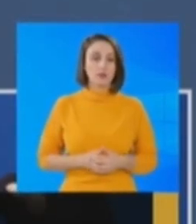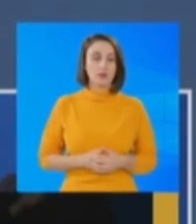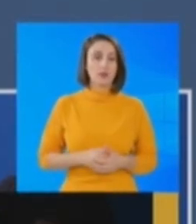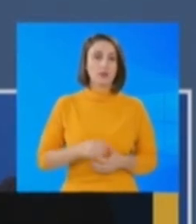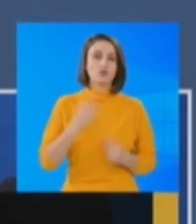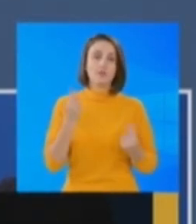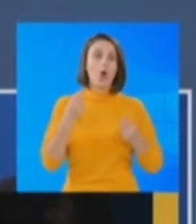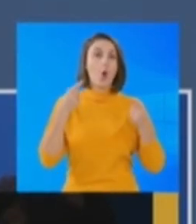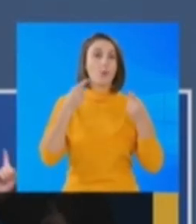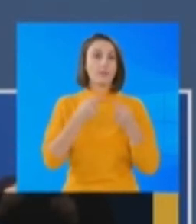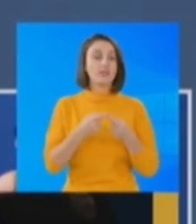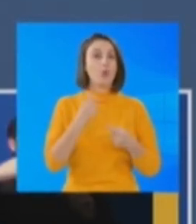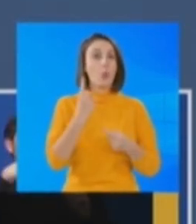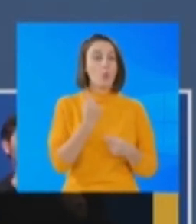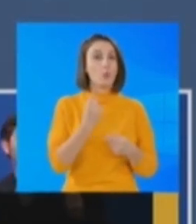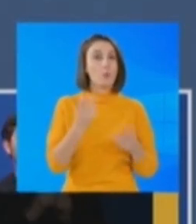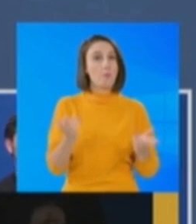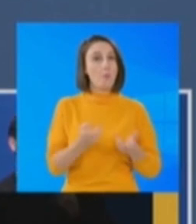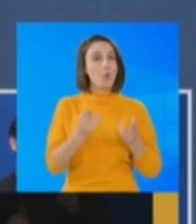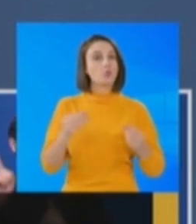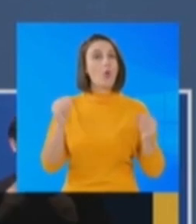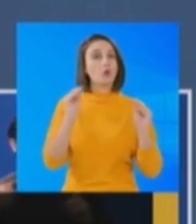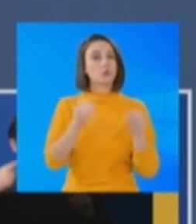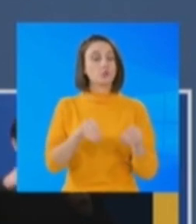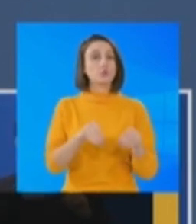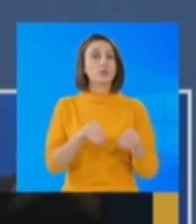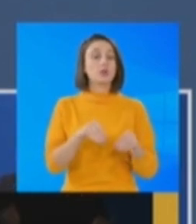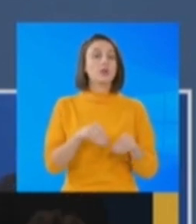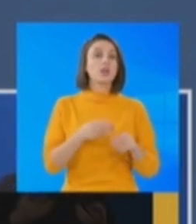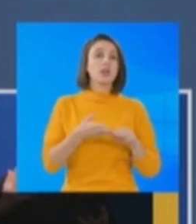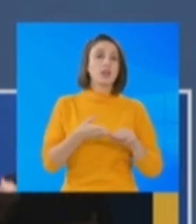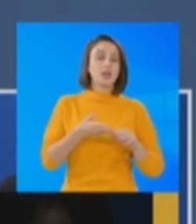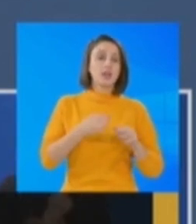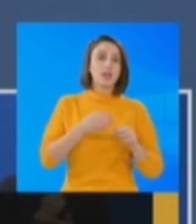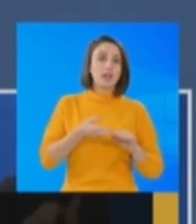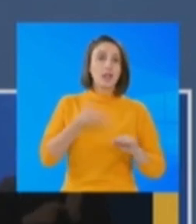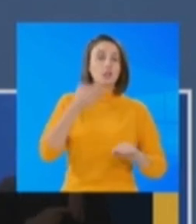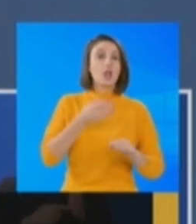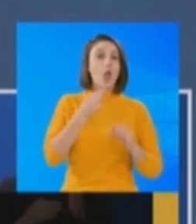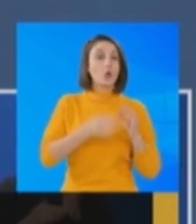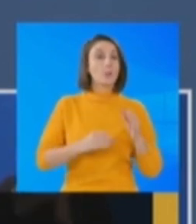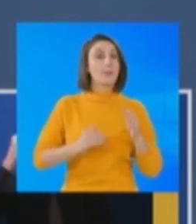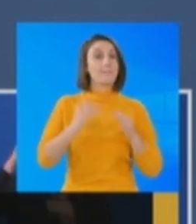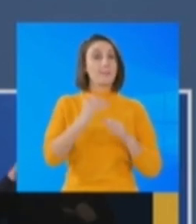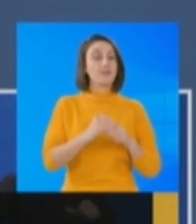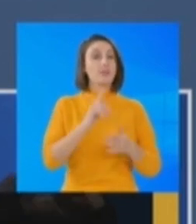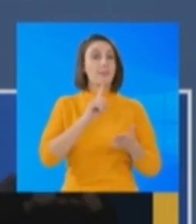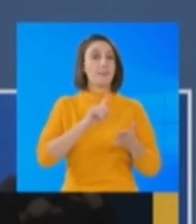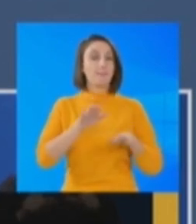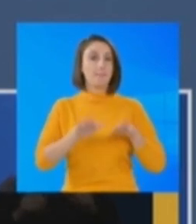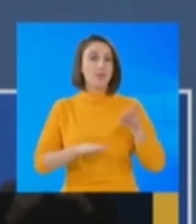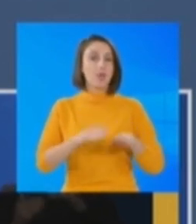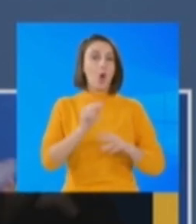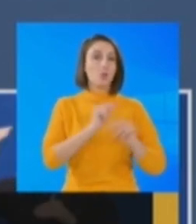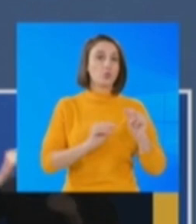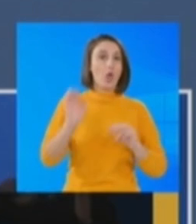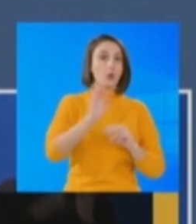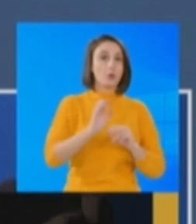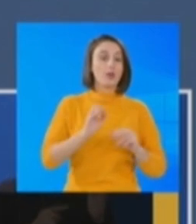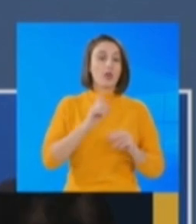Câteva dintre obiective, unele dintre ele mai ușor de atins, creștere economică peste media Uniunii